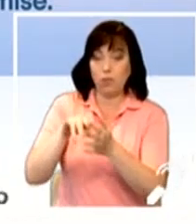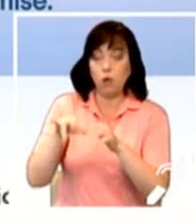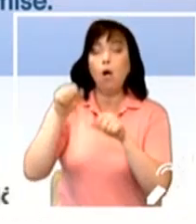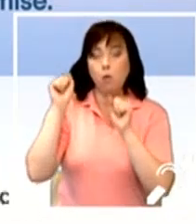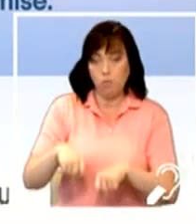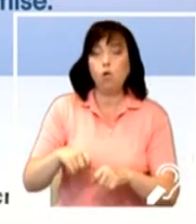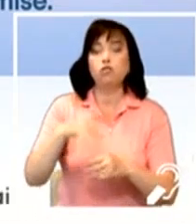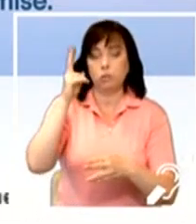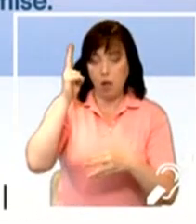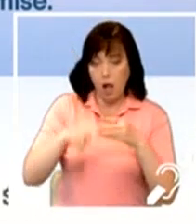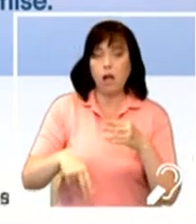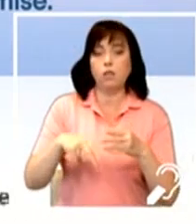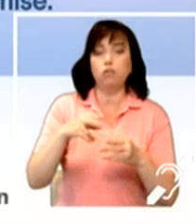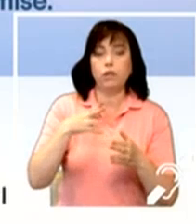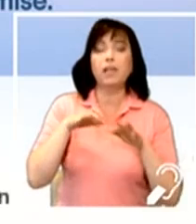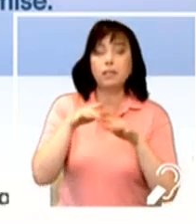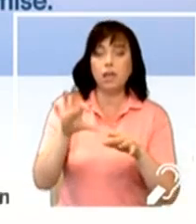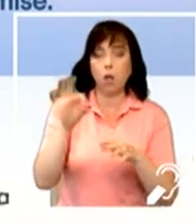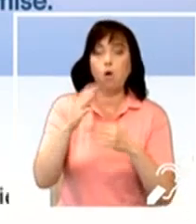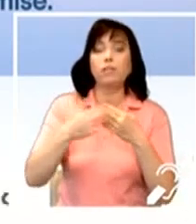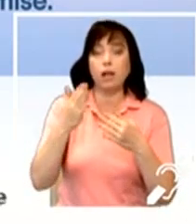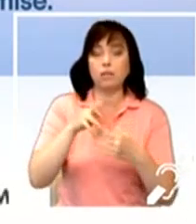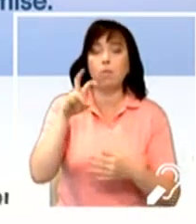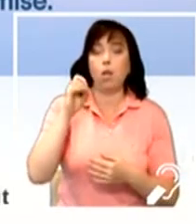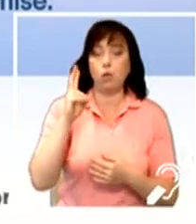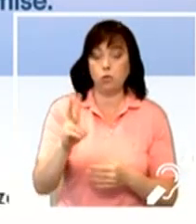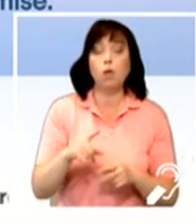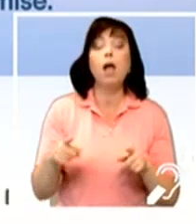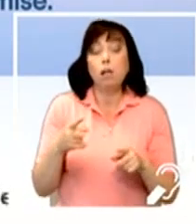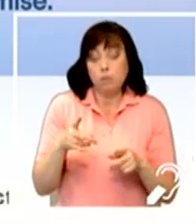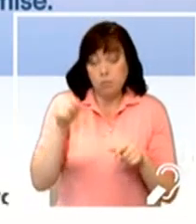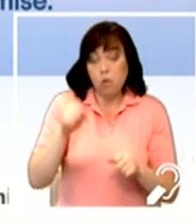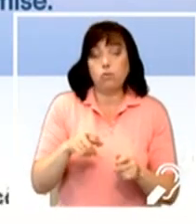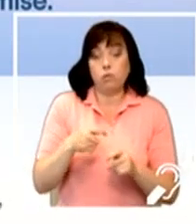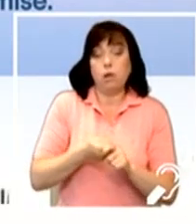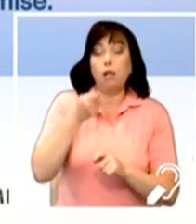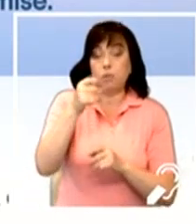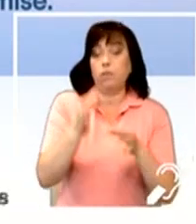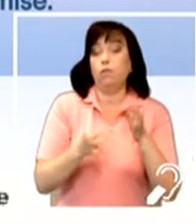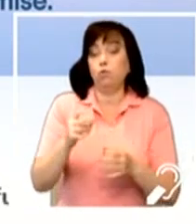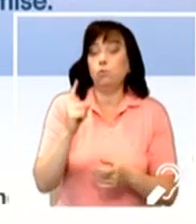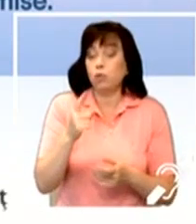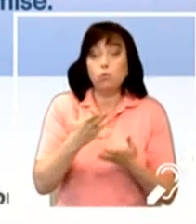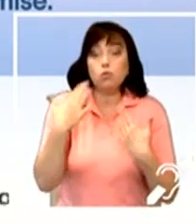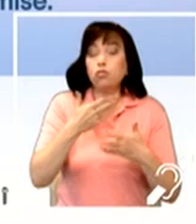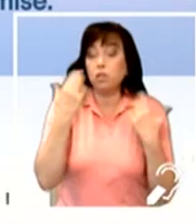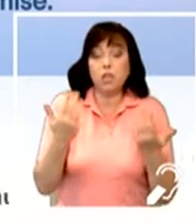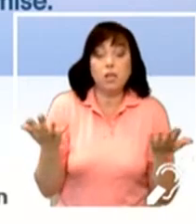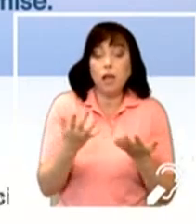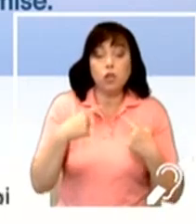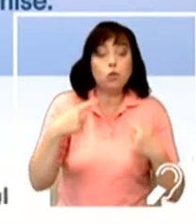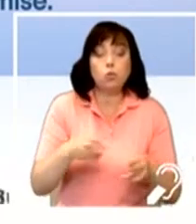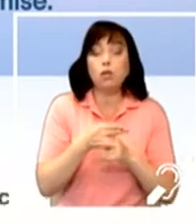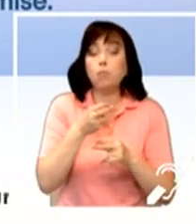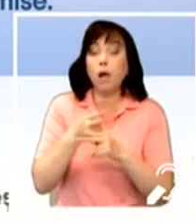autoriza finalizarea urmăririi penale în cazul lui Plahotniuc. Respectiv, acesta va putea fi trimis în judecată. Deoarece nu mai există nicio piedică